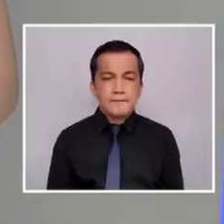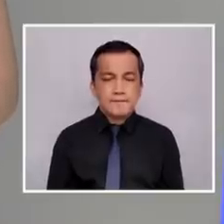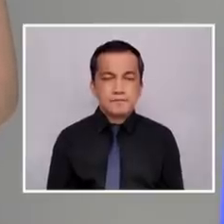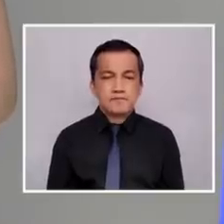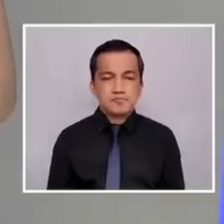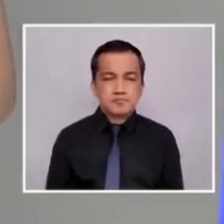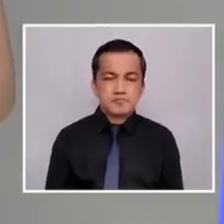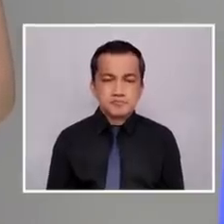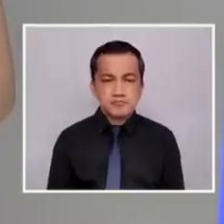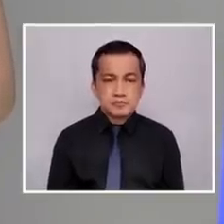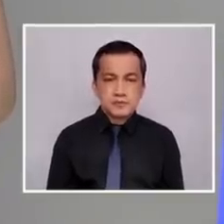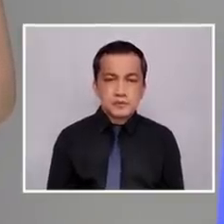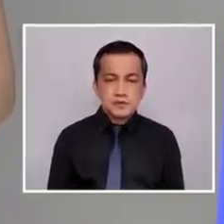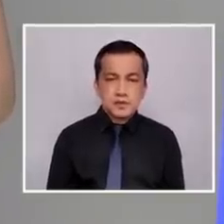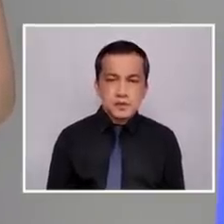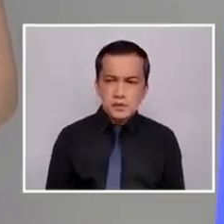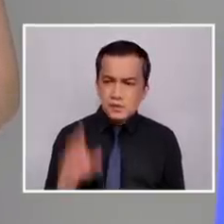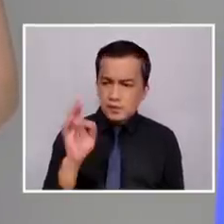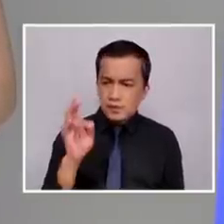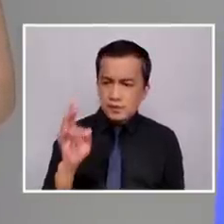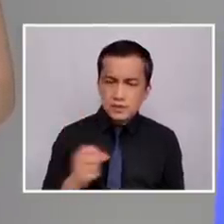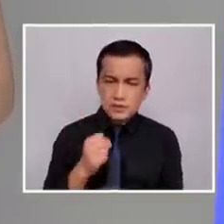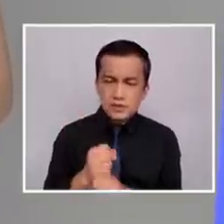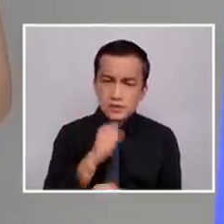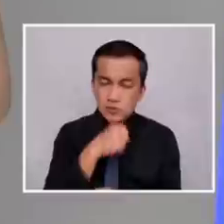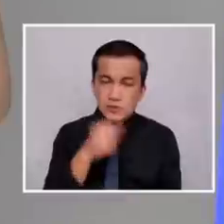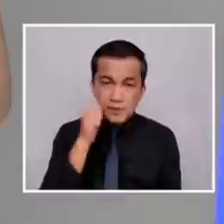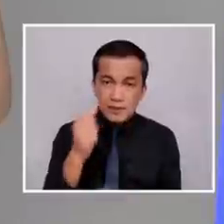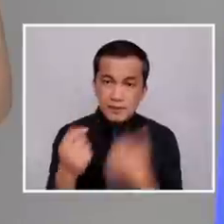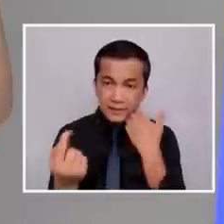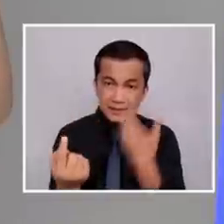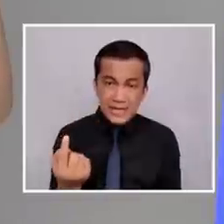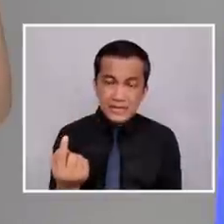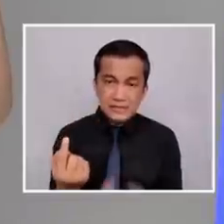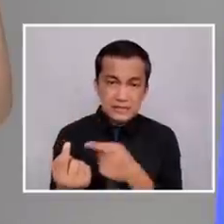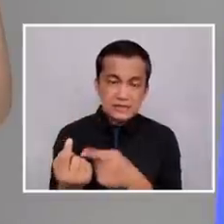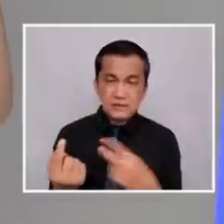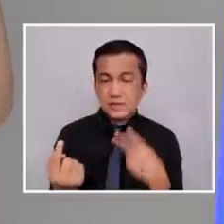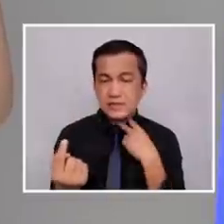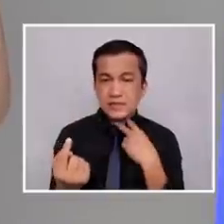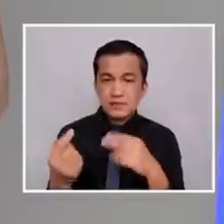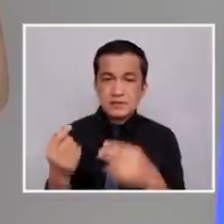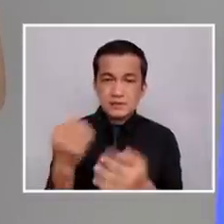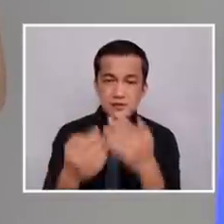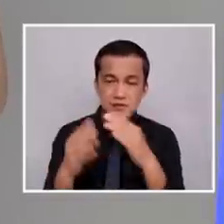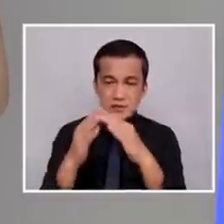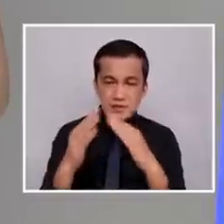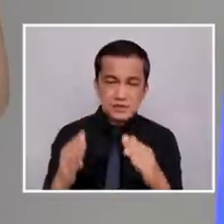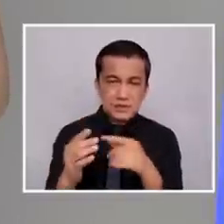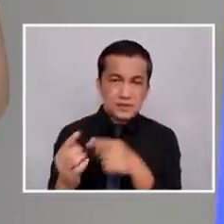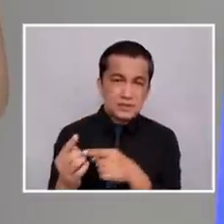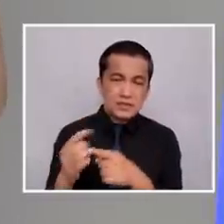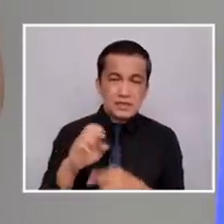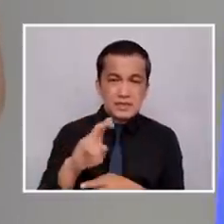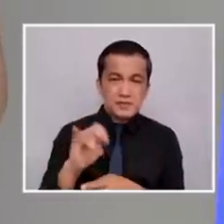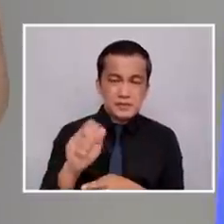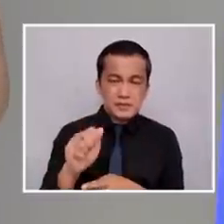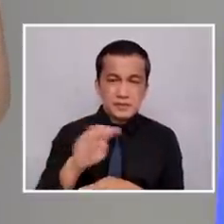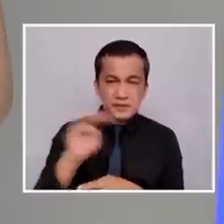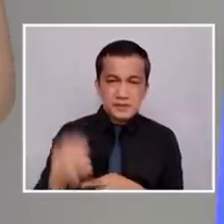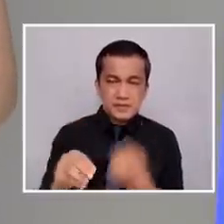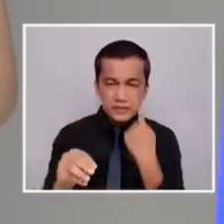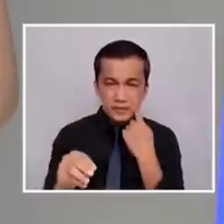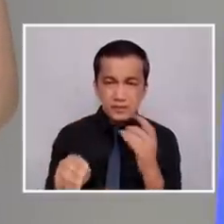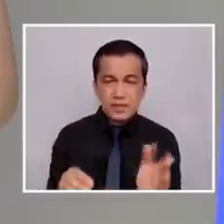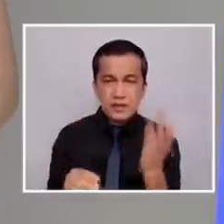Patay naman ang 70-taong gulang na babae matapos matrap sa nasunog niyang bahay sa Ermita, Maynila kaninang